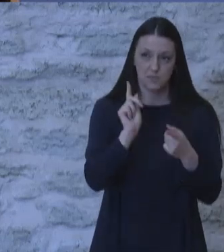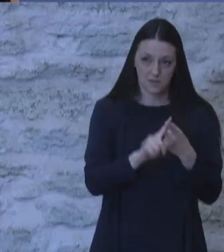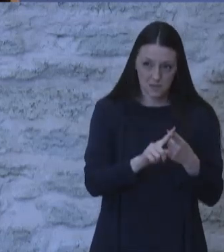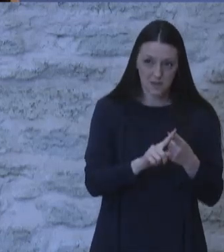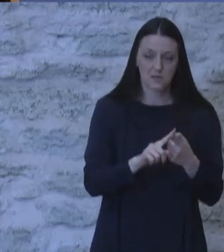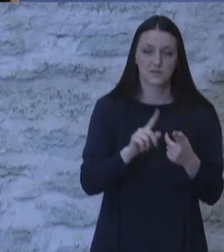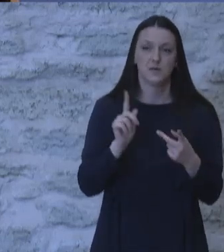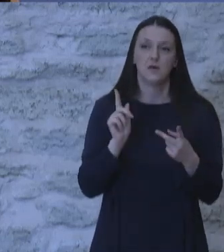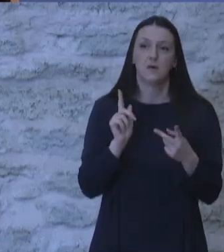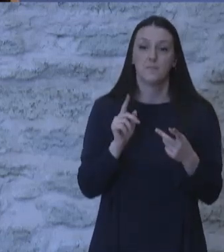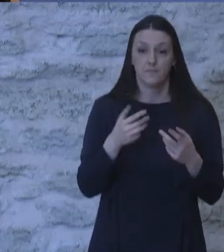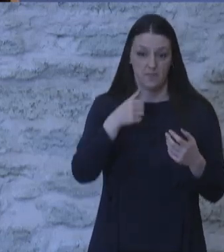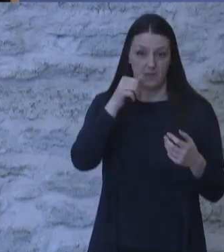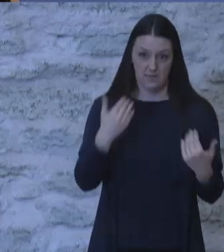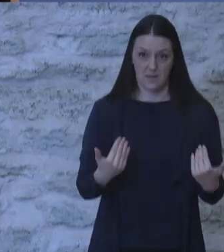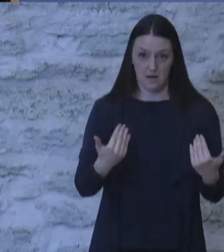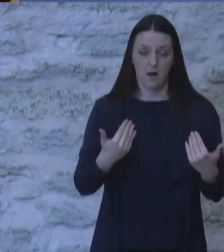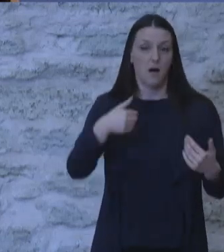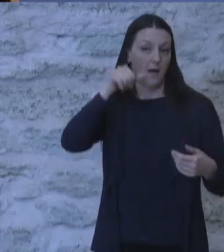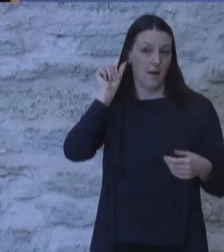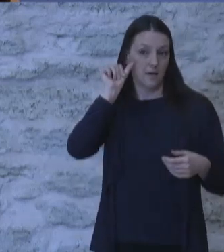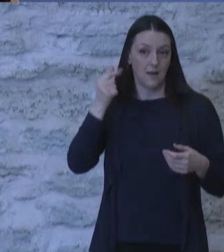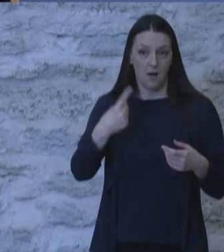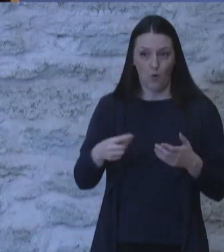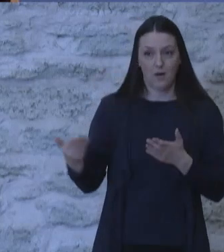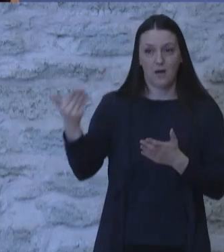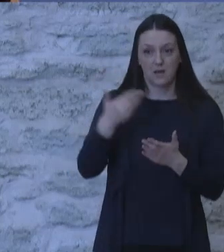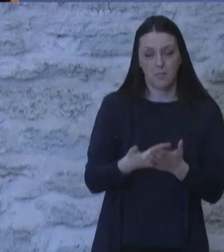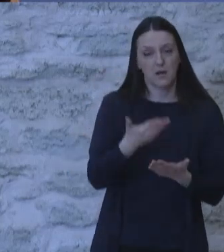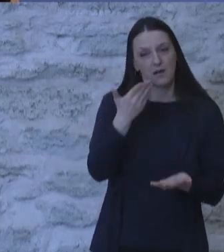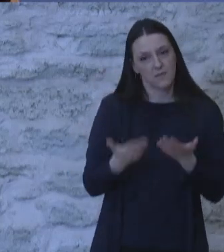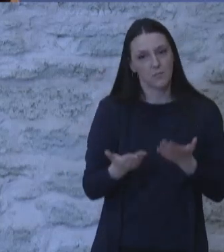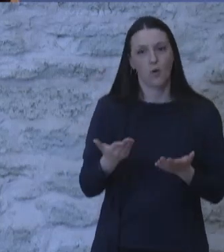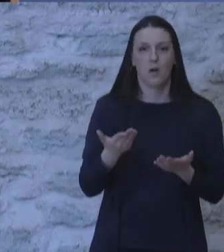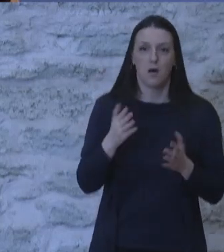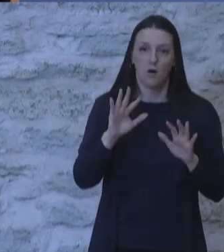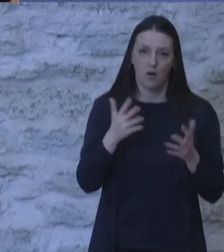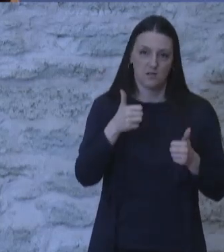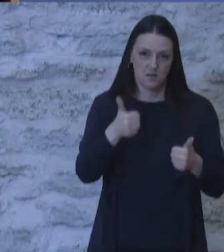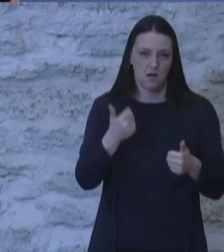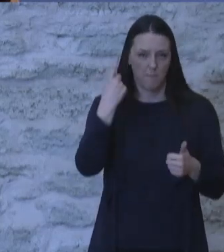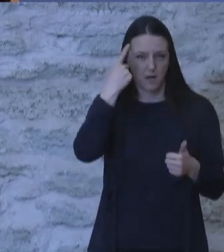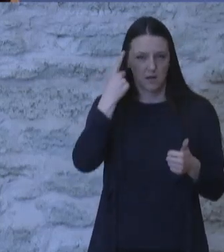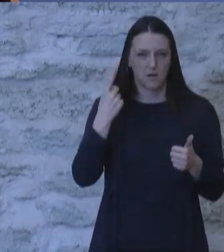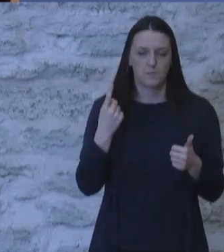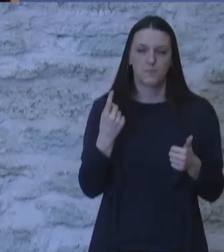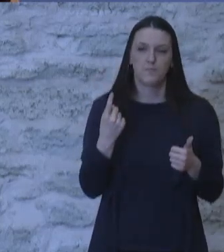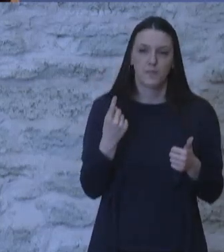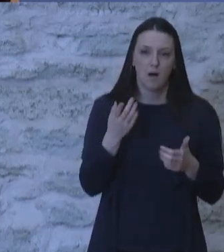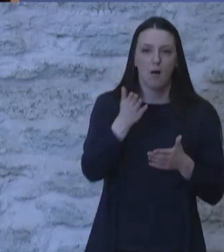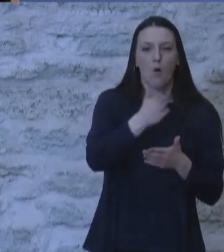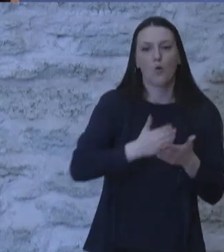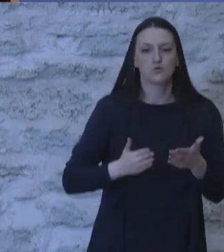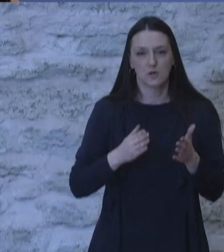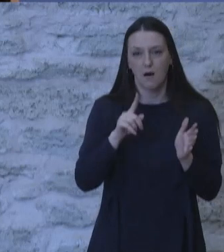eile tuli ettepaneks selle kohta, et võiks kaaluda siis osalist